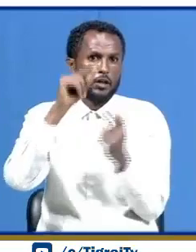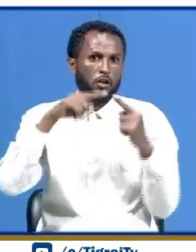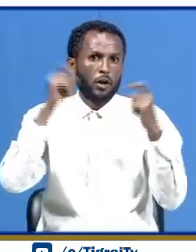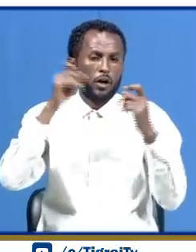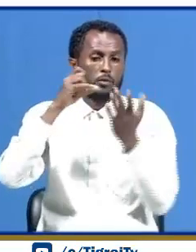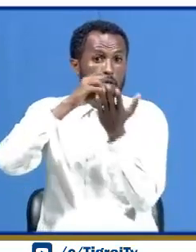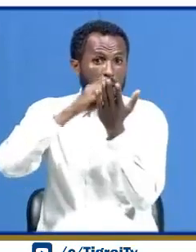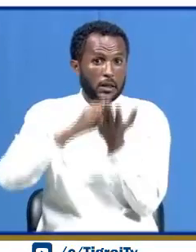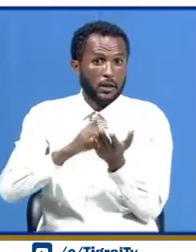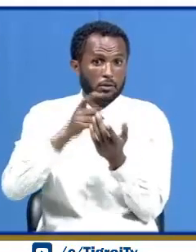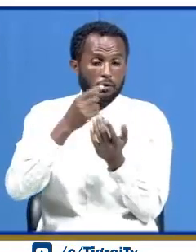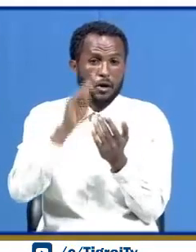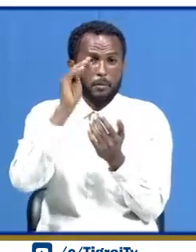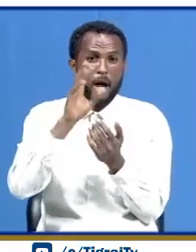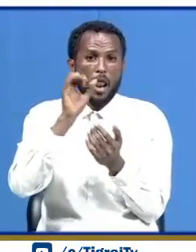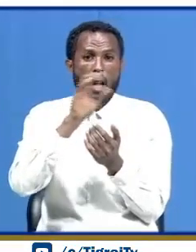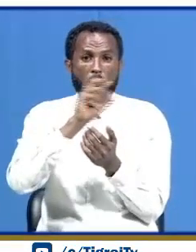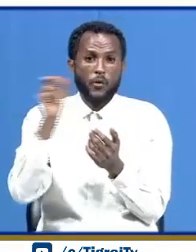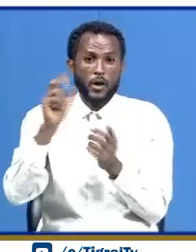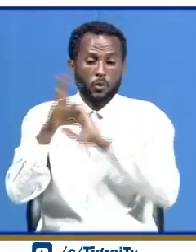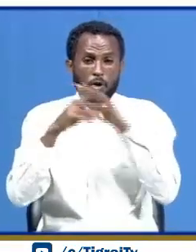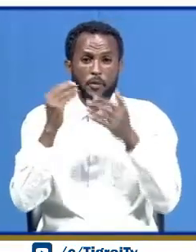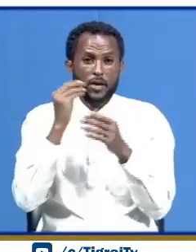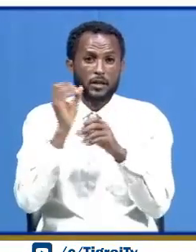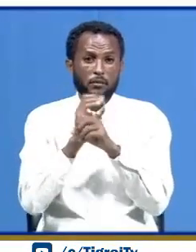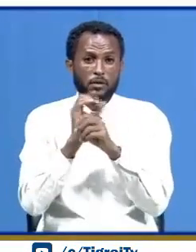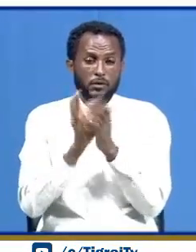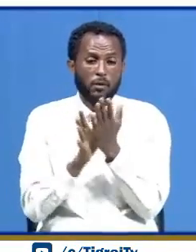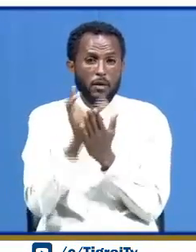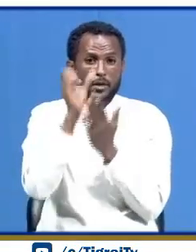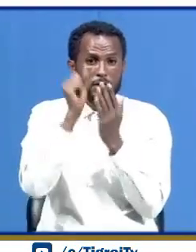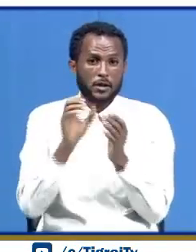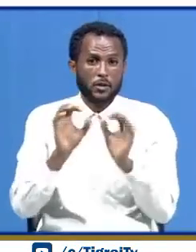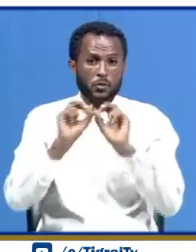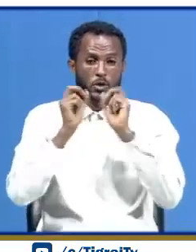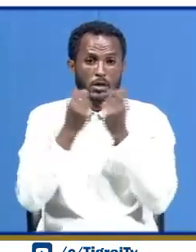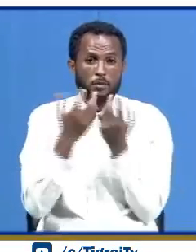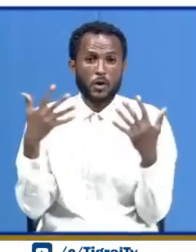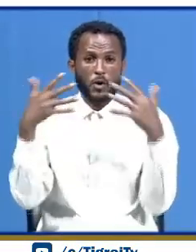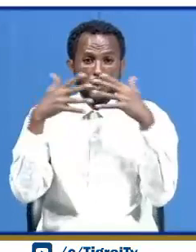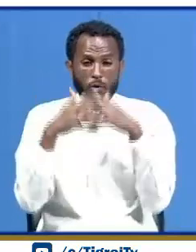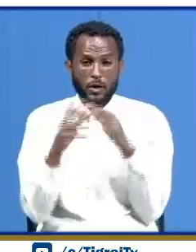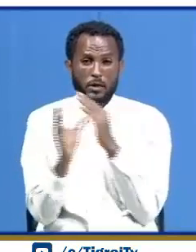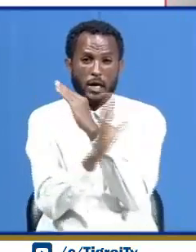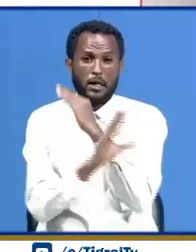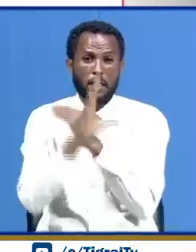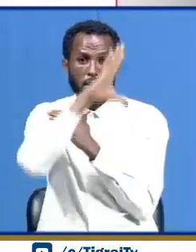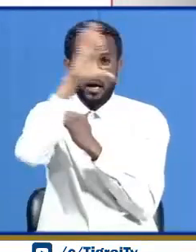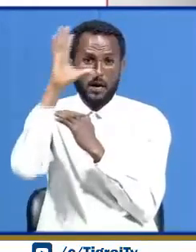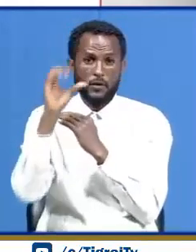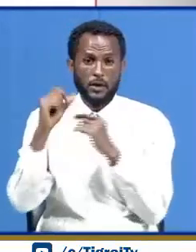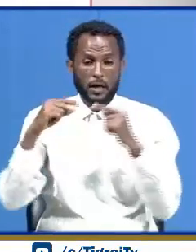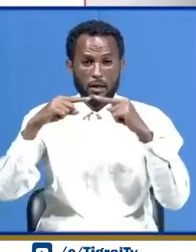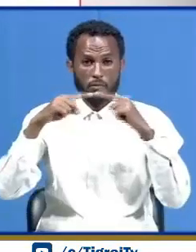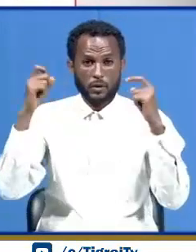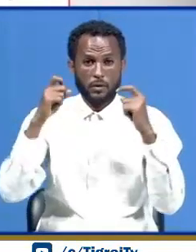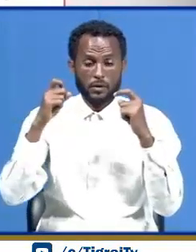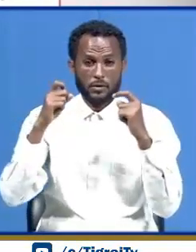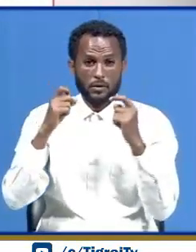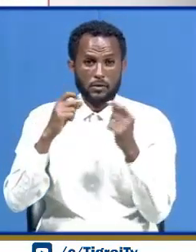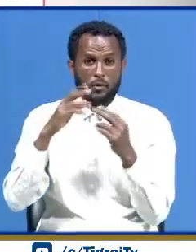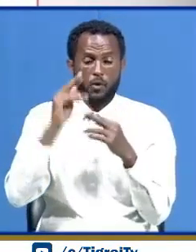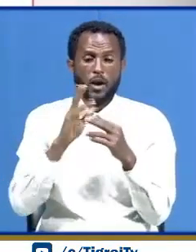እንትኾን ብዘይካማላዊ ኩለን ኣባል ቤት ምክሪ ሰብኣዊ መሰል ውድብ ሕቡራት ሃገራት ዝኾና ሃገራት ኣፍሪካ ከም ዝተቃወምኦ ጋሮ